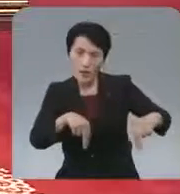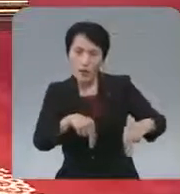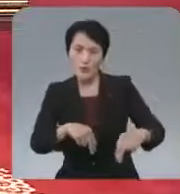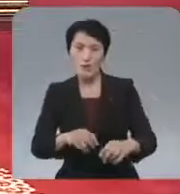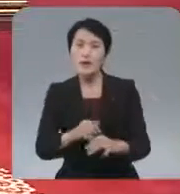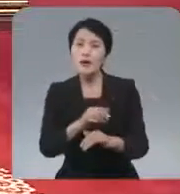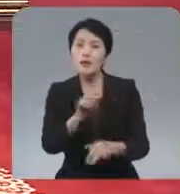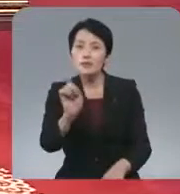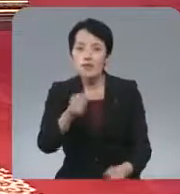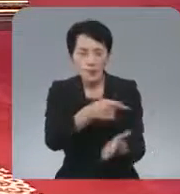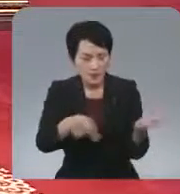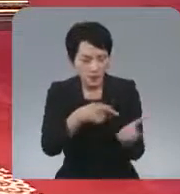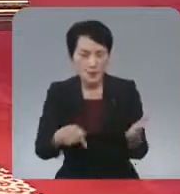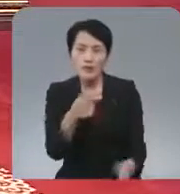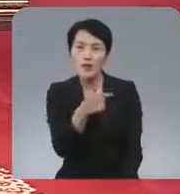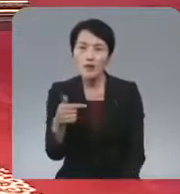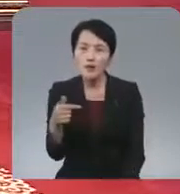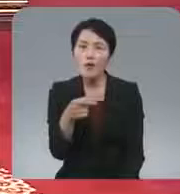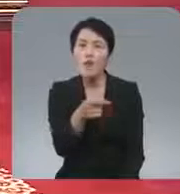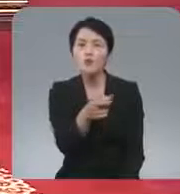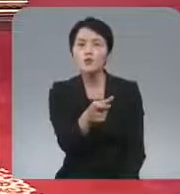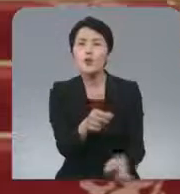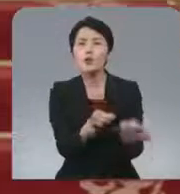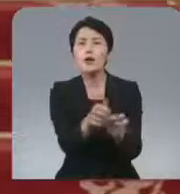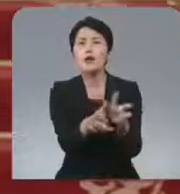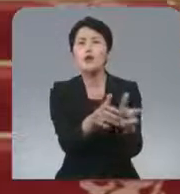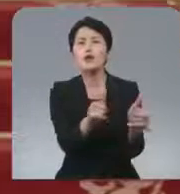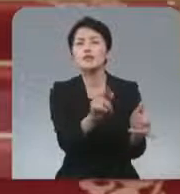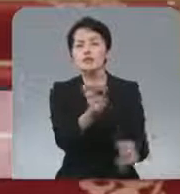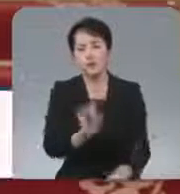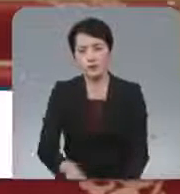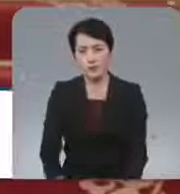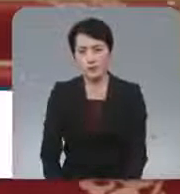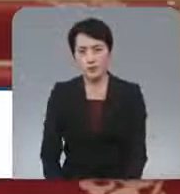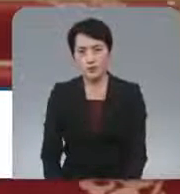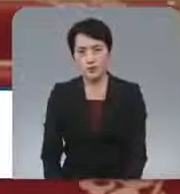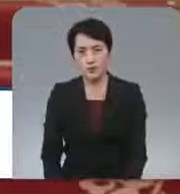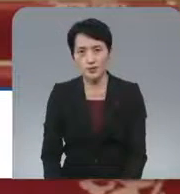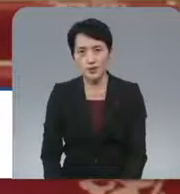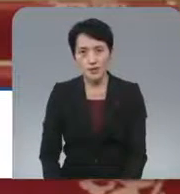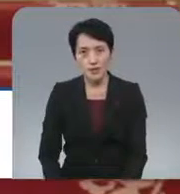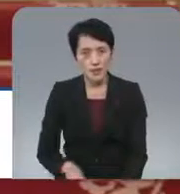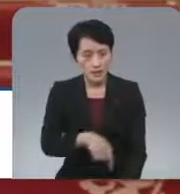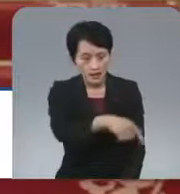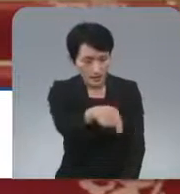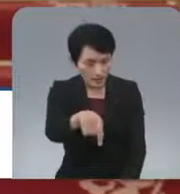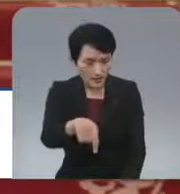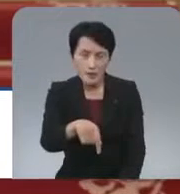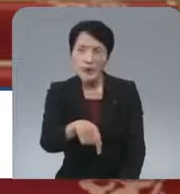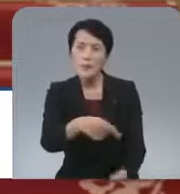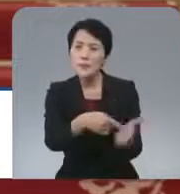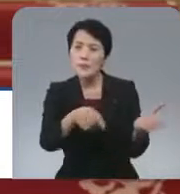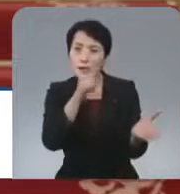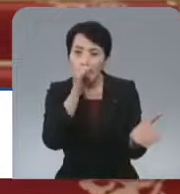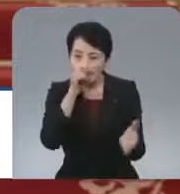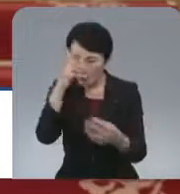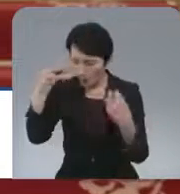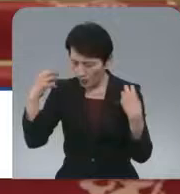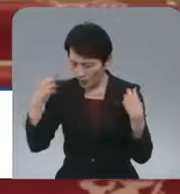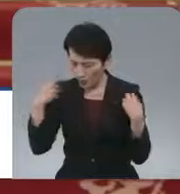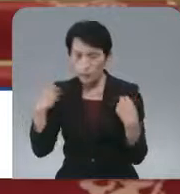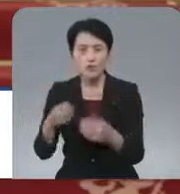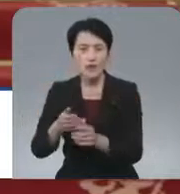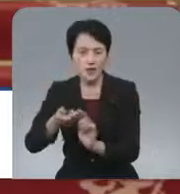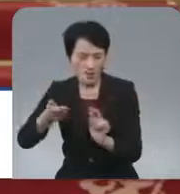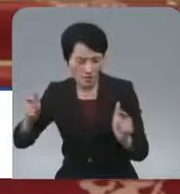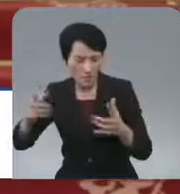成为寄托国民希望的团结的选举，而不是敌对、憎恶和分裂。文在寅还强调，